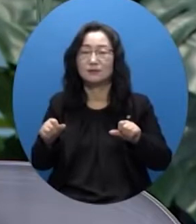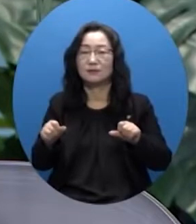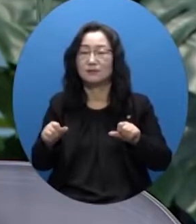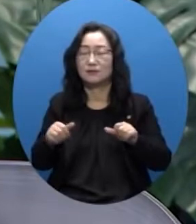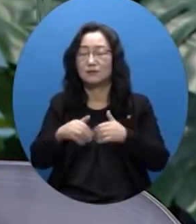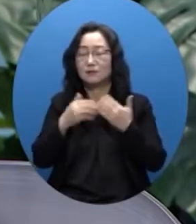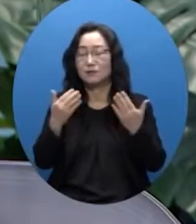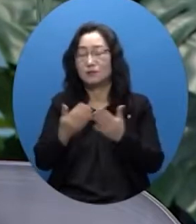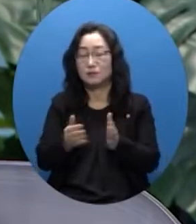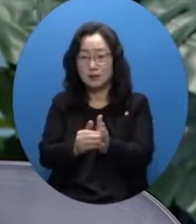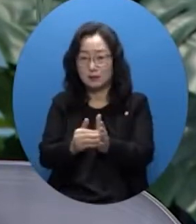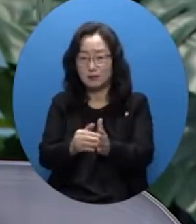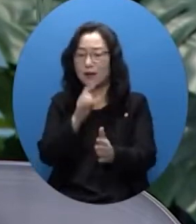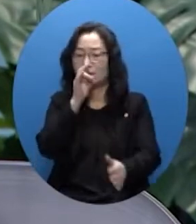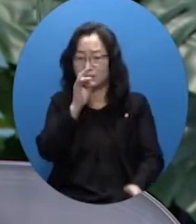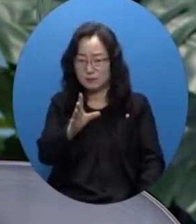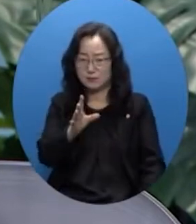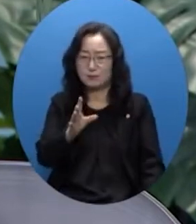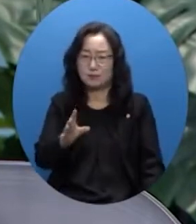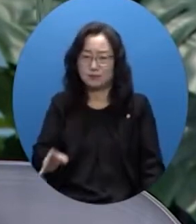모두들 내려 놓으면 안됩니다